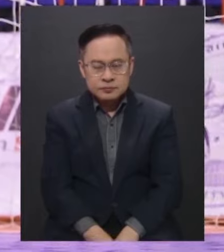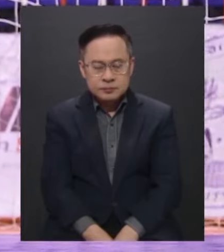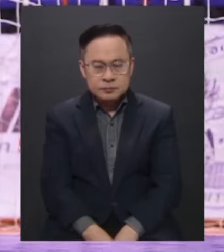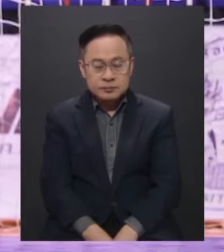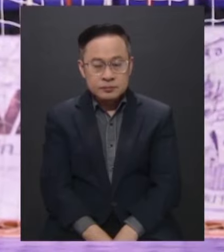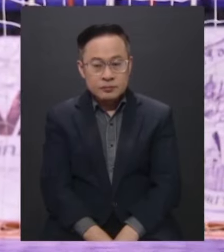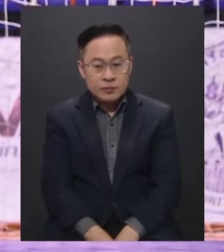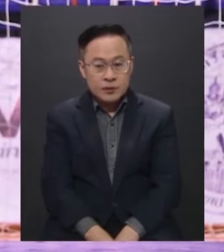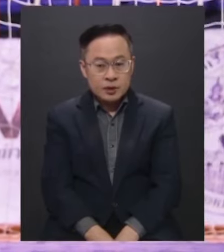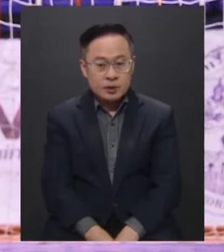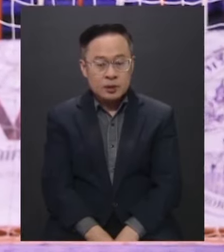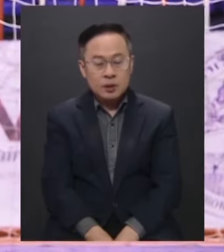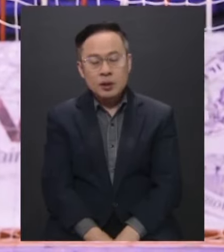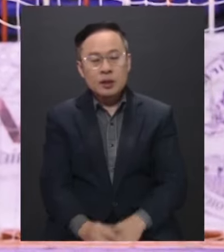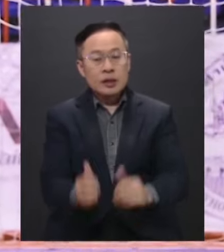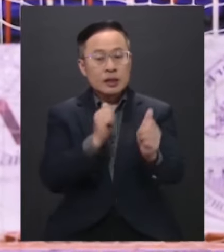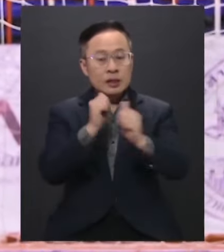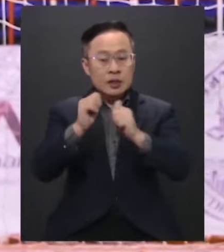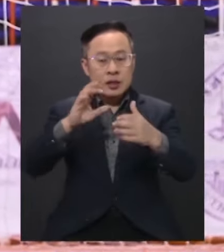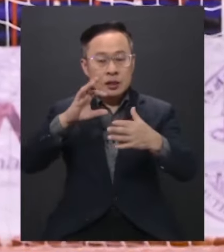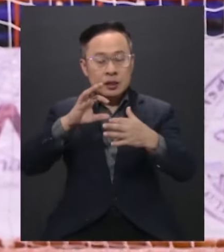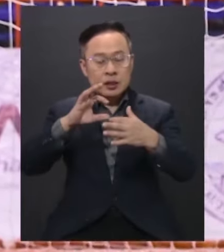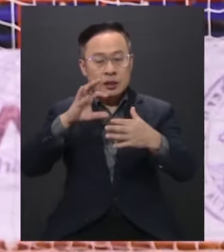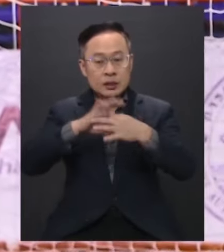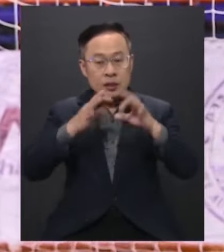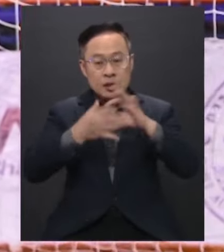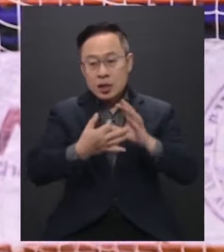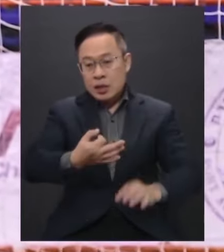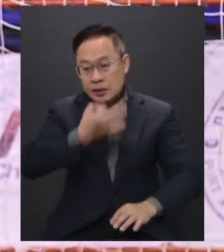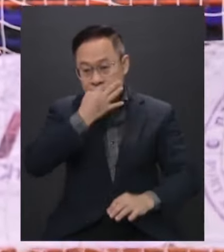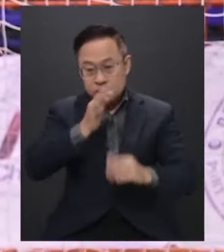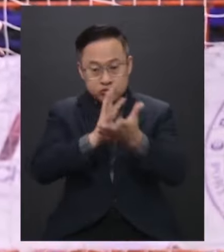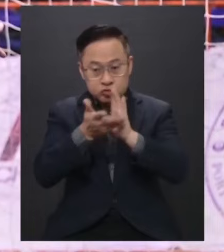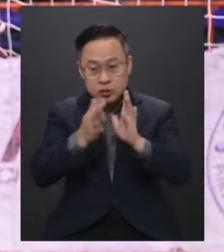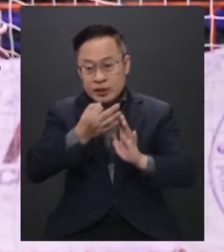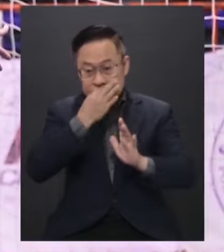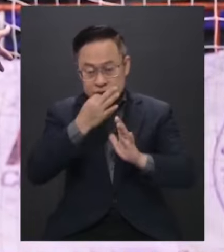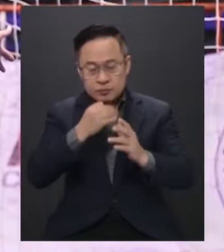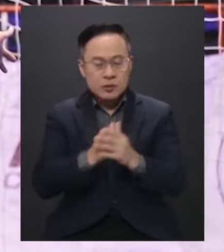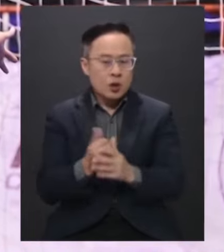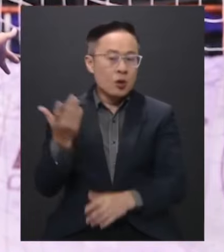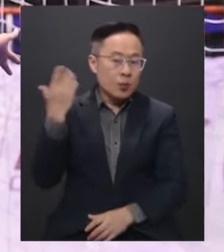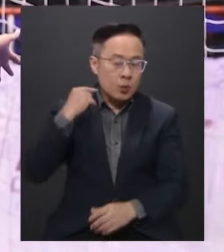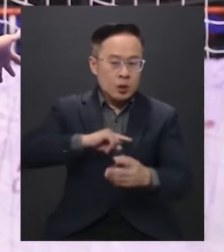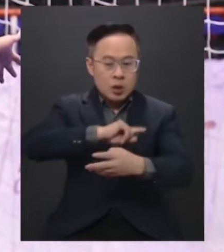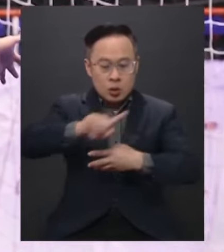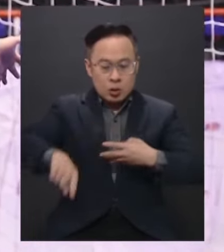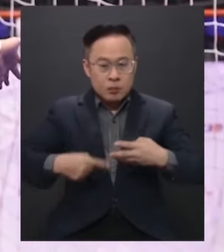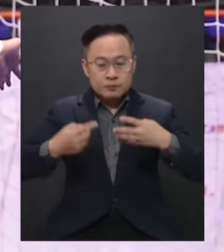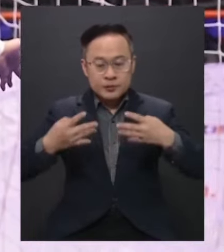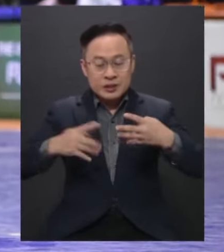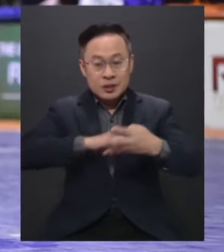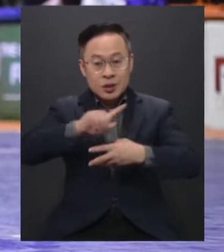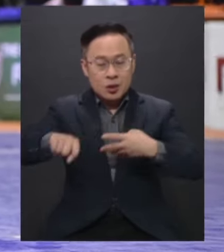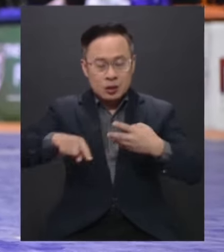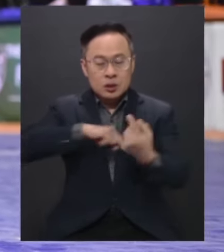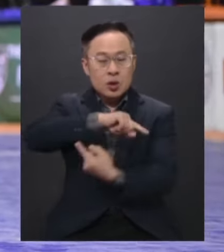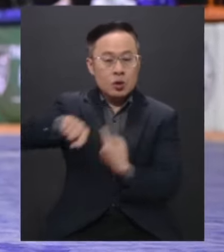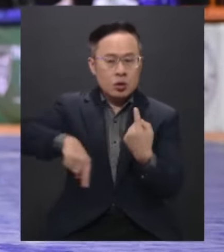สำหรับศึกฟุตซอล The Championshipไทยลีก 2นะคะนี่เป็นการแข่งขันในรอบfinal 4เมื่อวานที่ผ่านมาที่สนามโกดัง